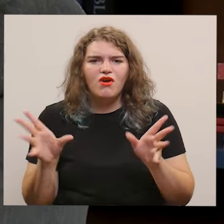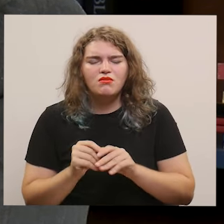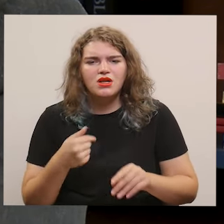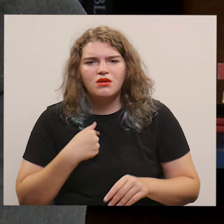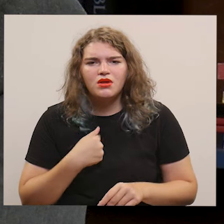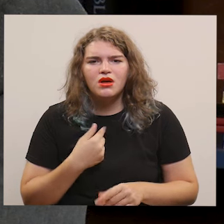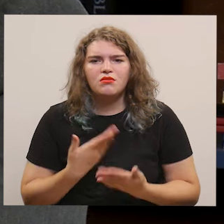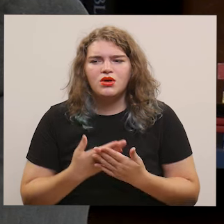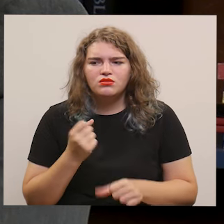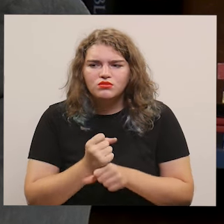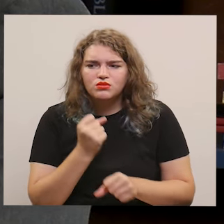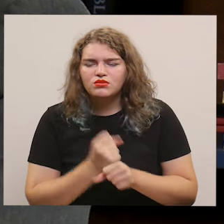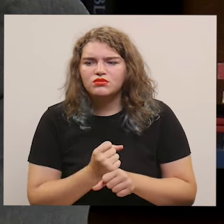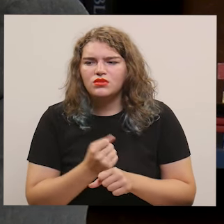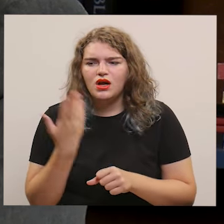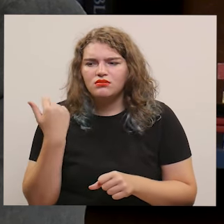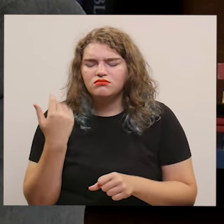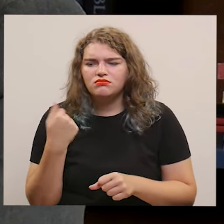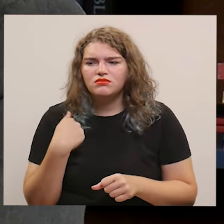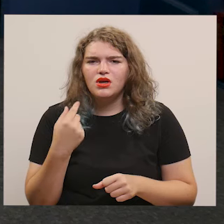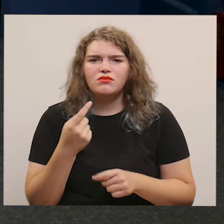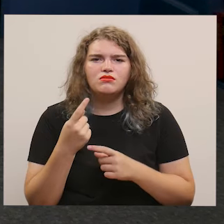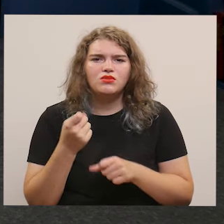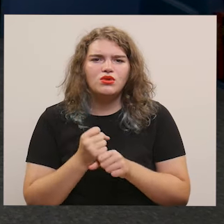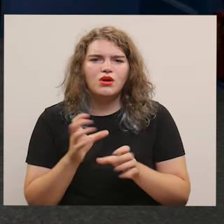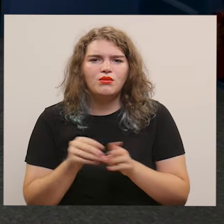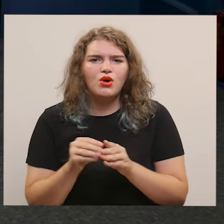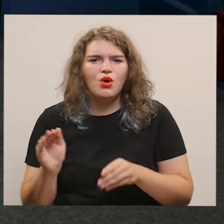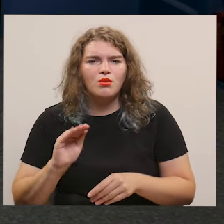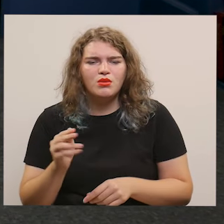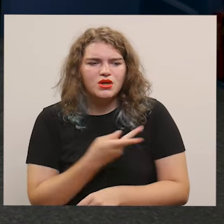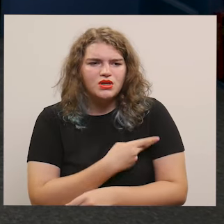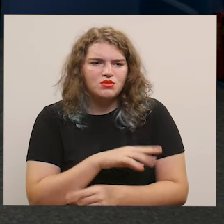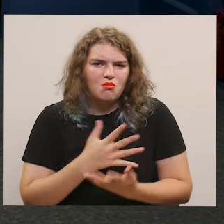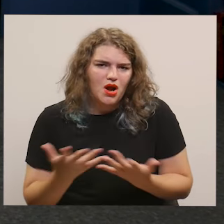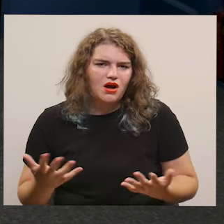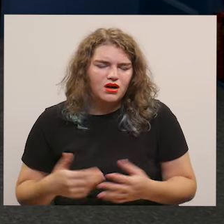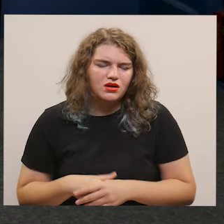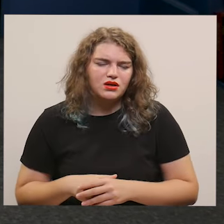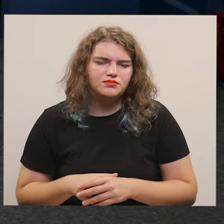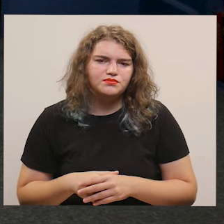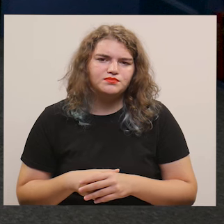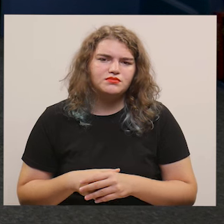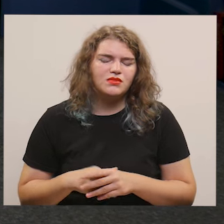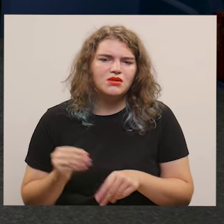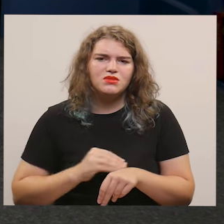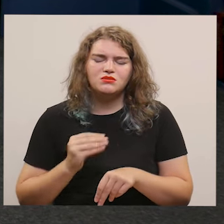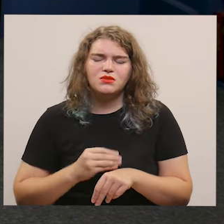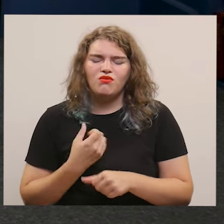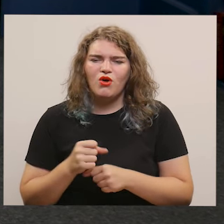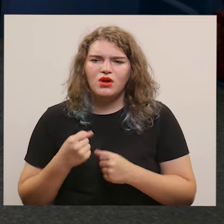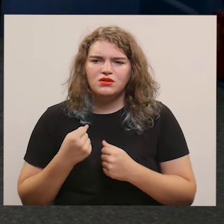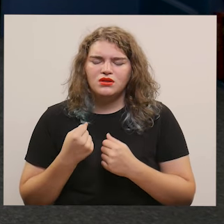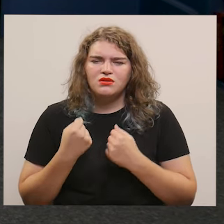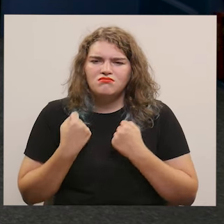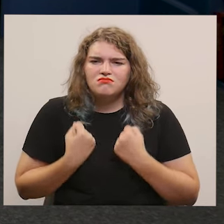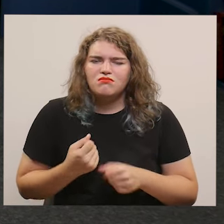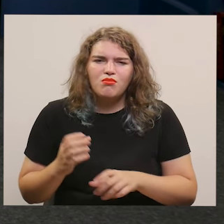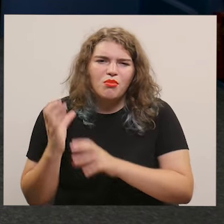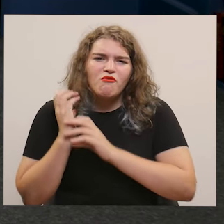mea, pentru locul meu de muncă. Lucram pe atunci cu copiii și era o mare responsabilitate. Și mă simțeam atât de